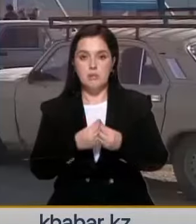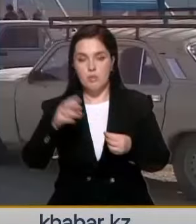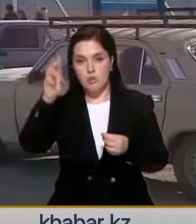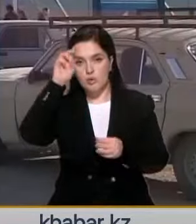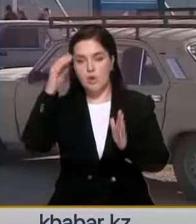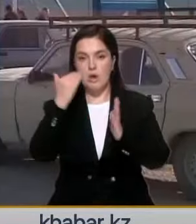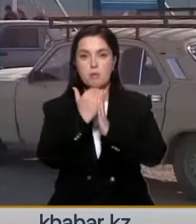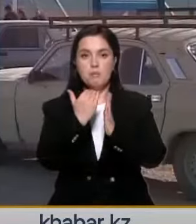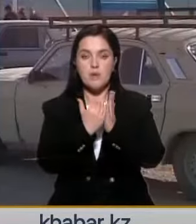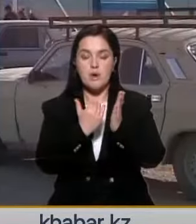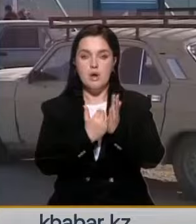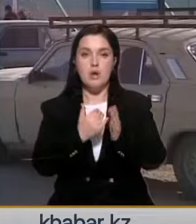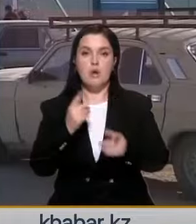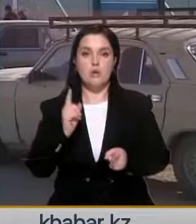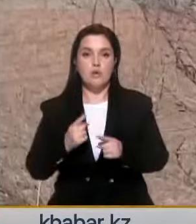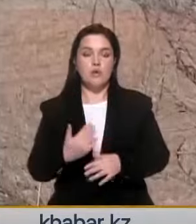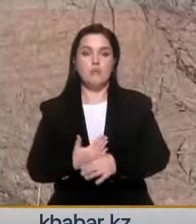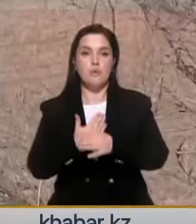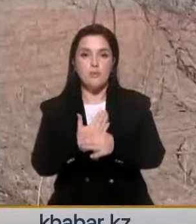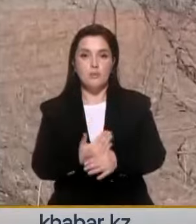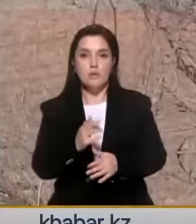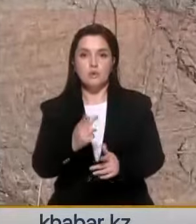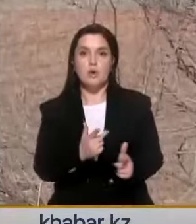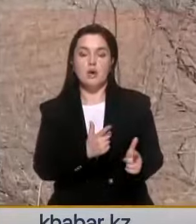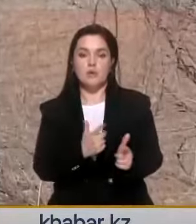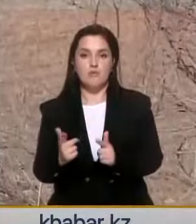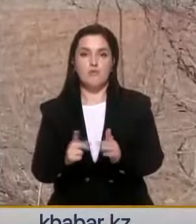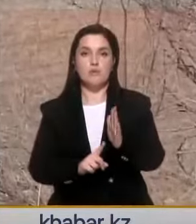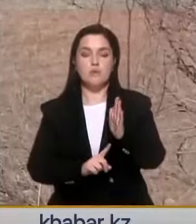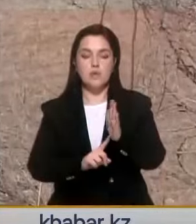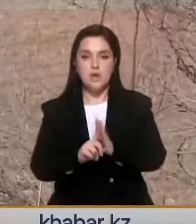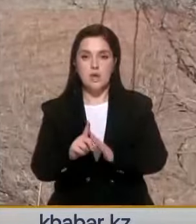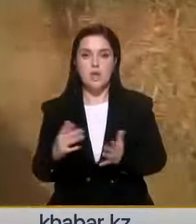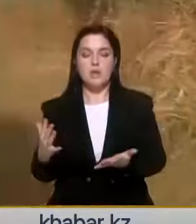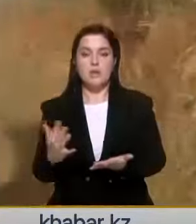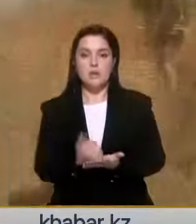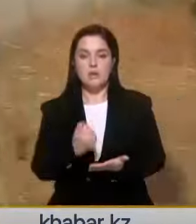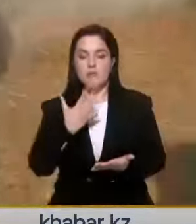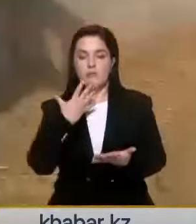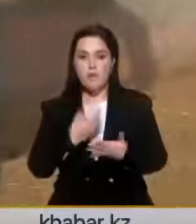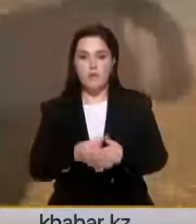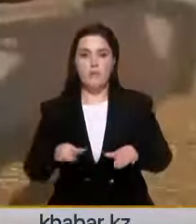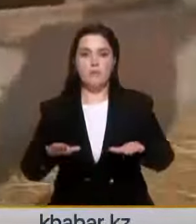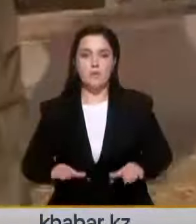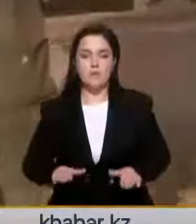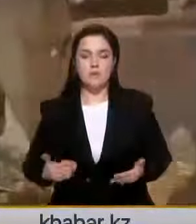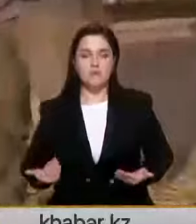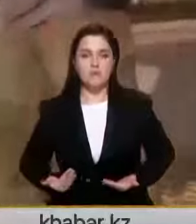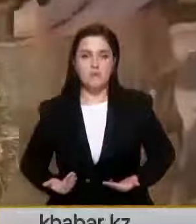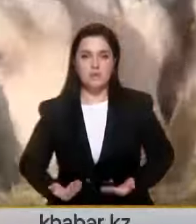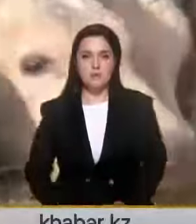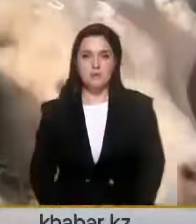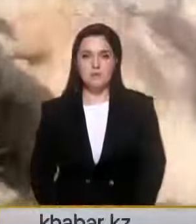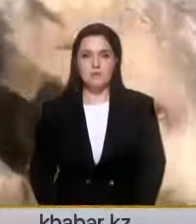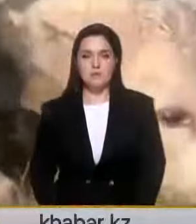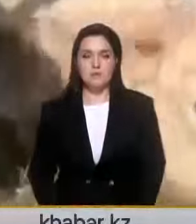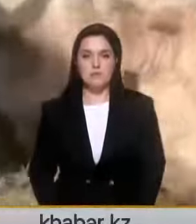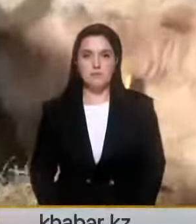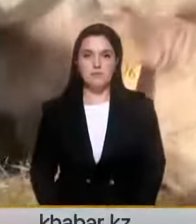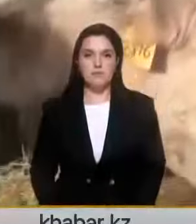программы становятся реальной опорой для тех Кто готов начать сначала и найти своё место в жизни Катерина Попкова жандуу мабек